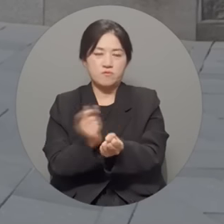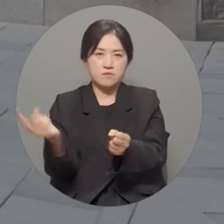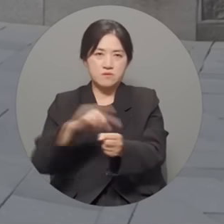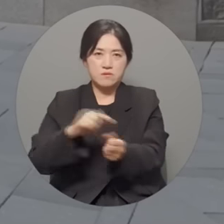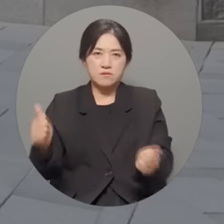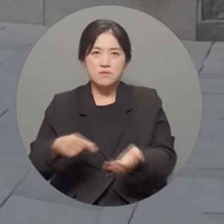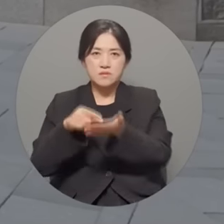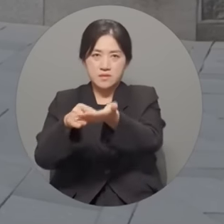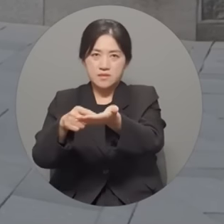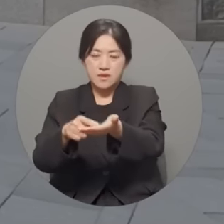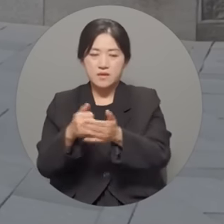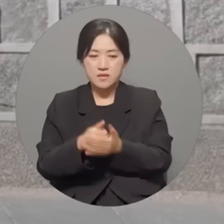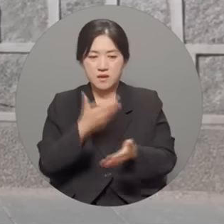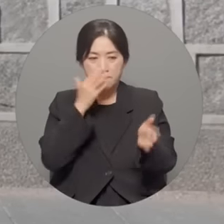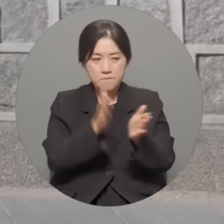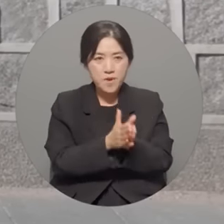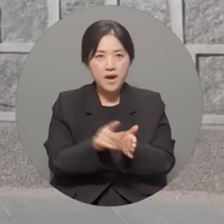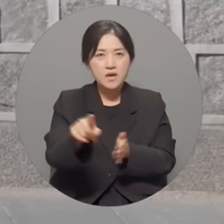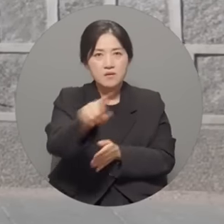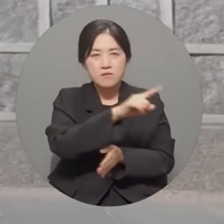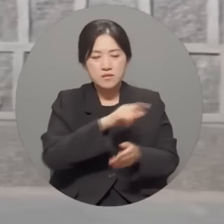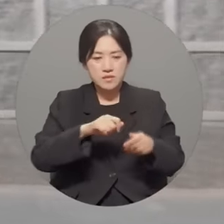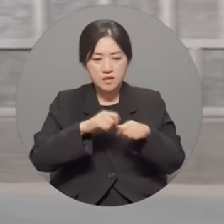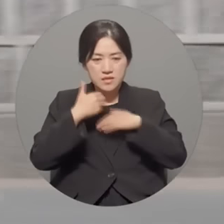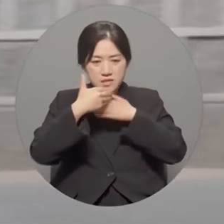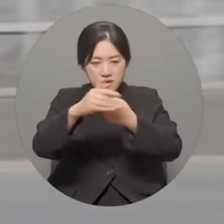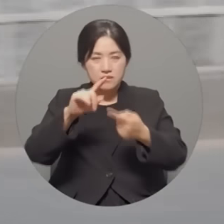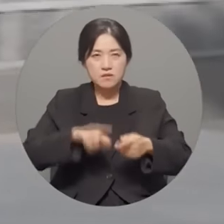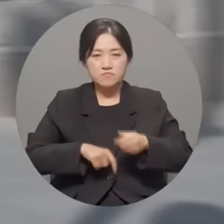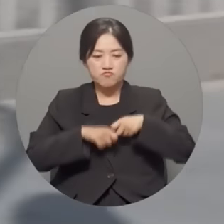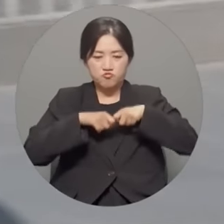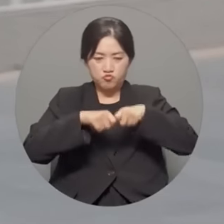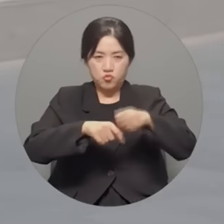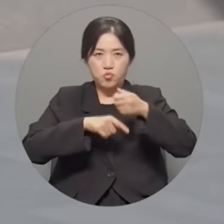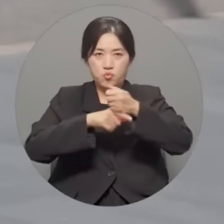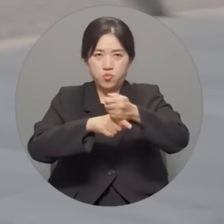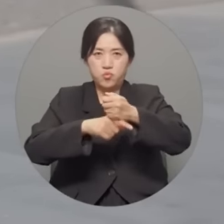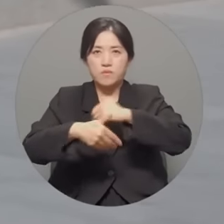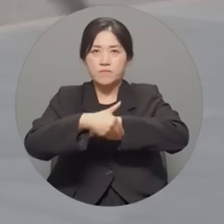공범과 구체적인 범행 경위를 조사할 방침입니다. MBC 뉴스 재은효입니다.